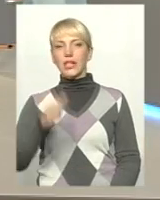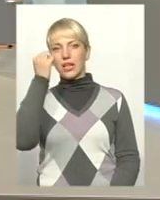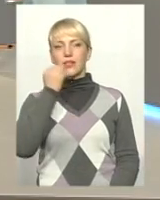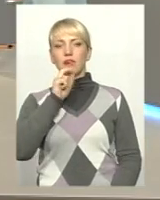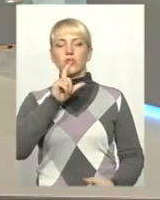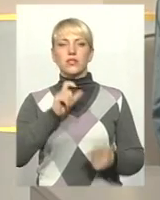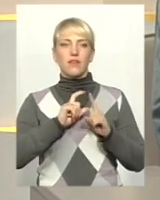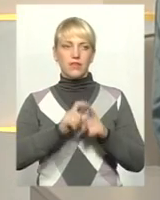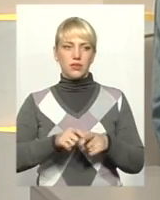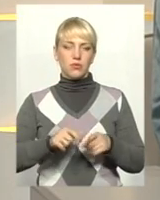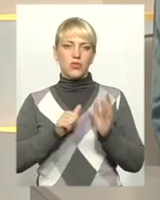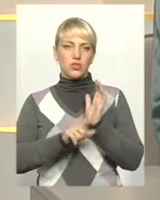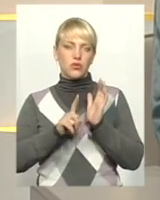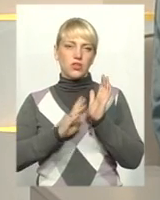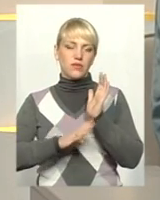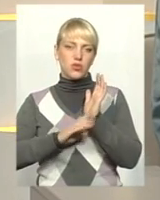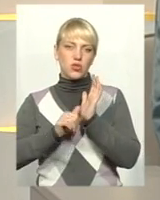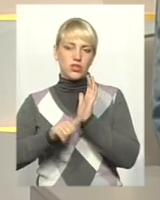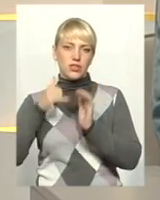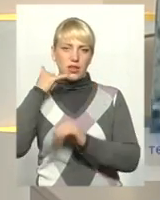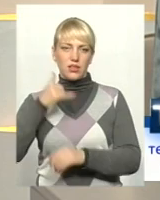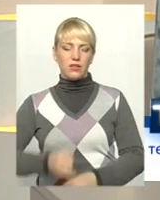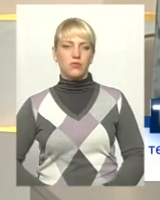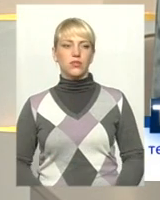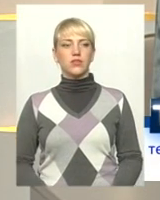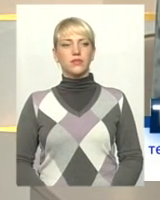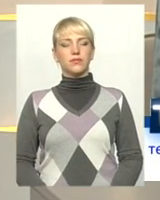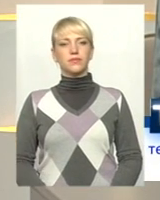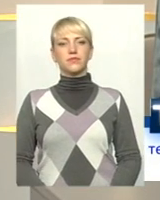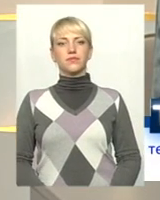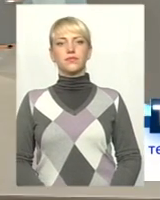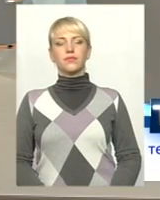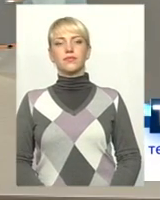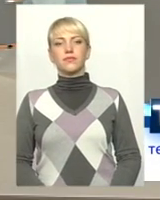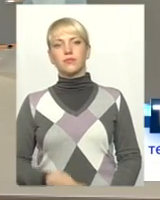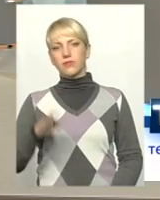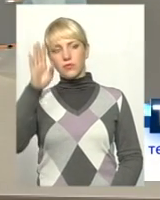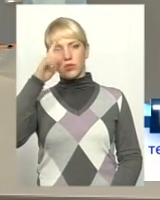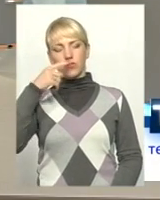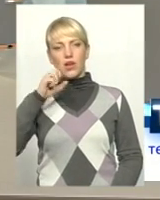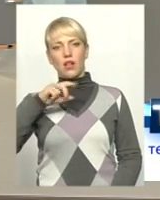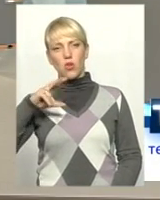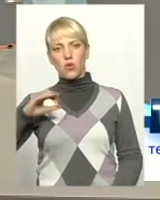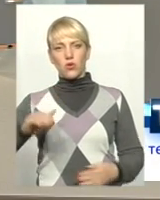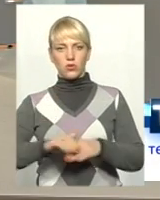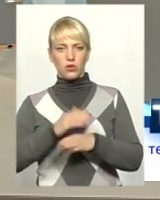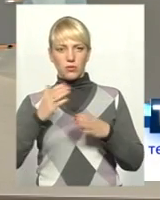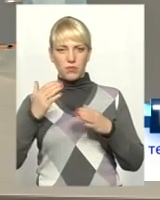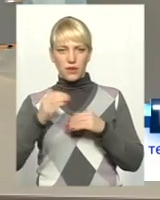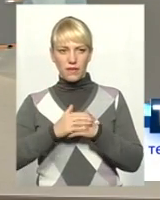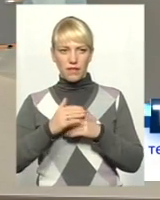відповідь. 619060. Слухаємо вас. Говоріть, будь ласка. Алло, добрий вечір вам. Добрий вечір.